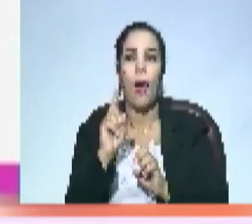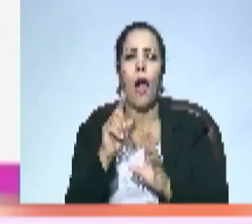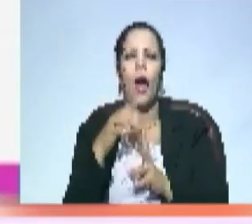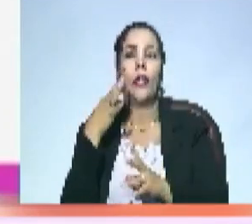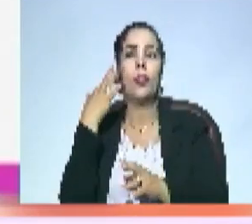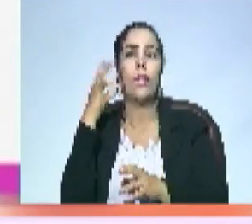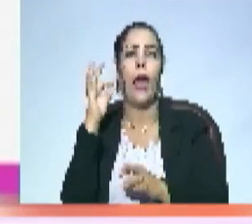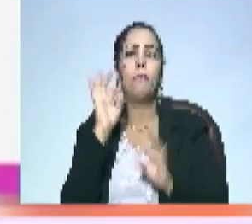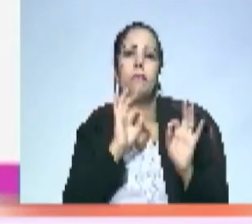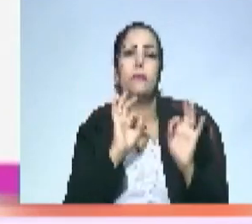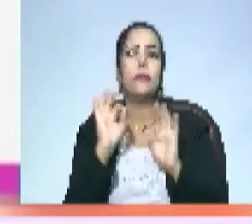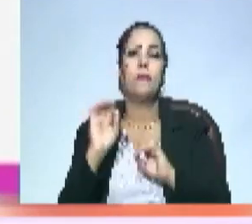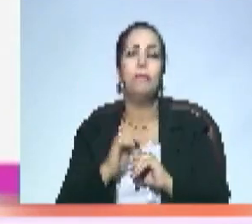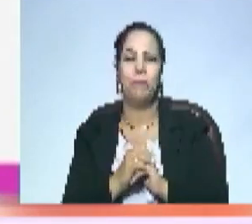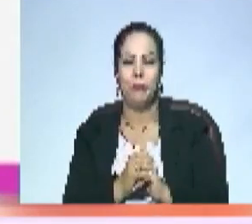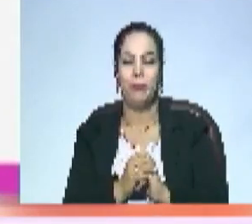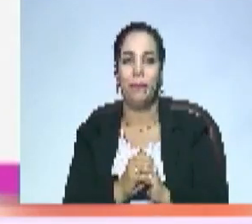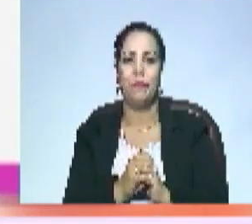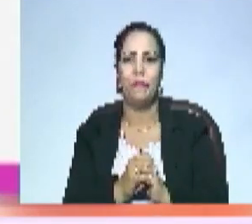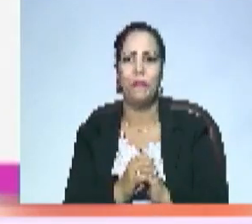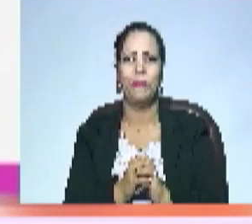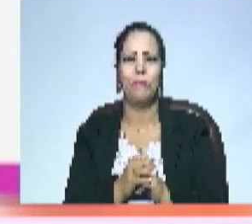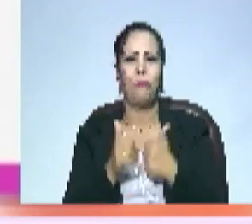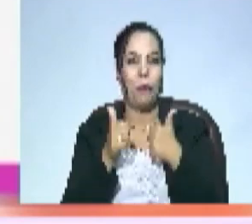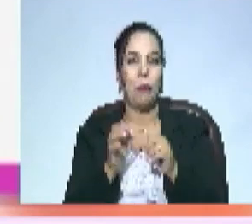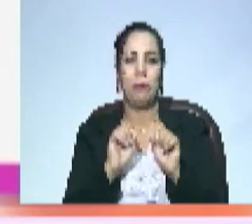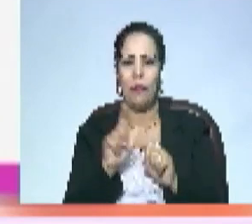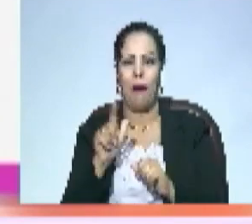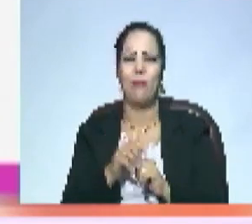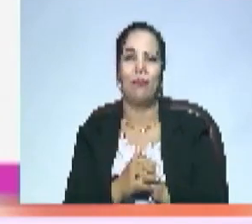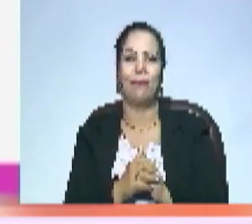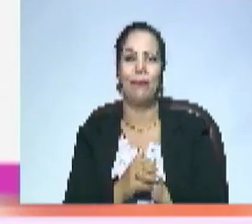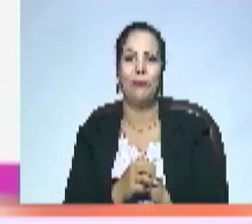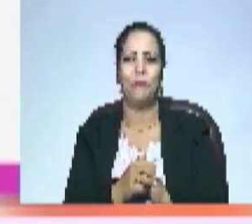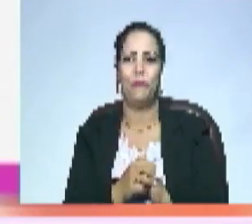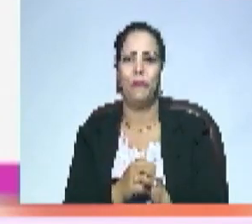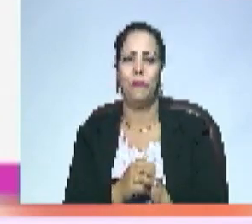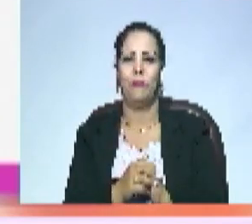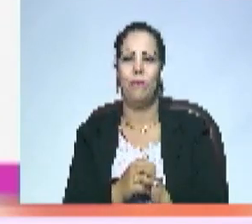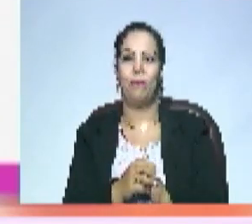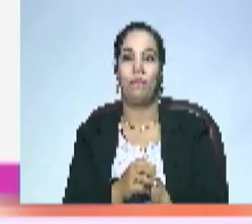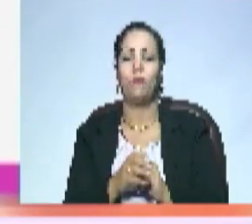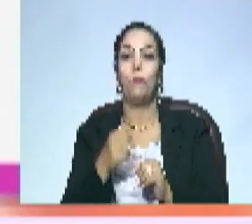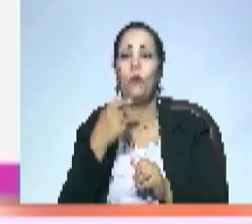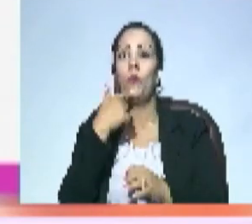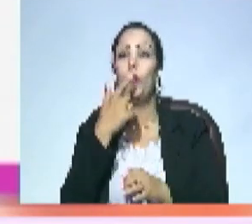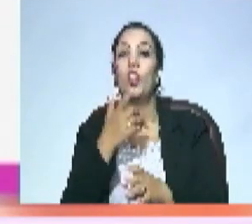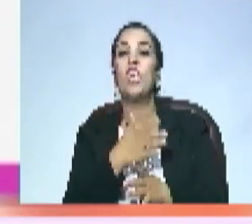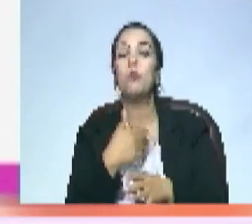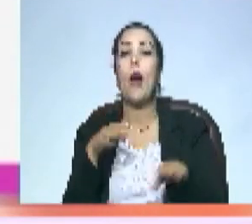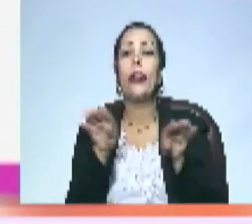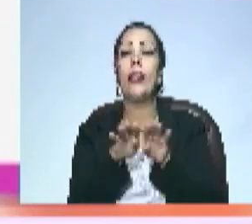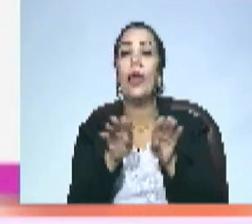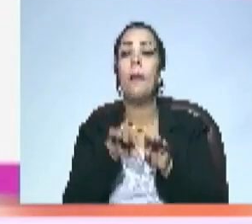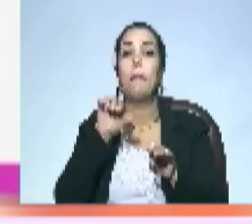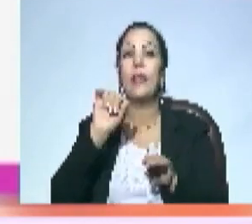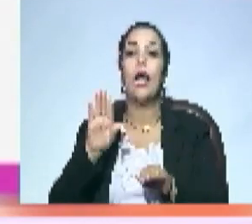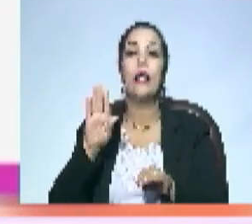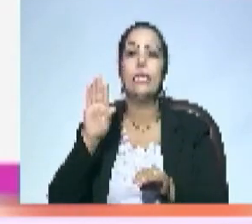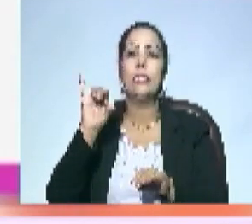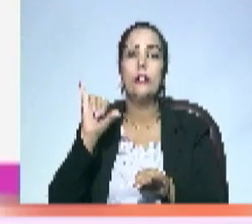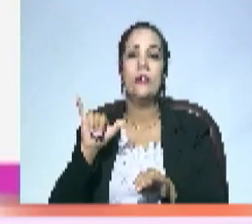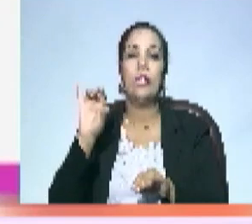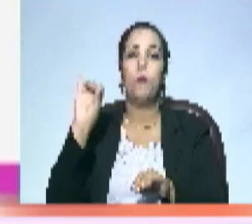نغمق يعني دهبي كده بالظبط دي سمولينا ده احنا بنعمل بيه برض